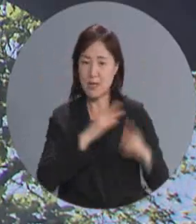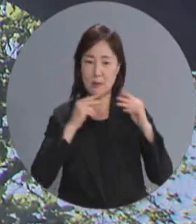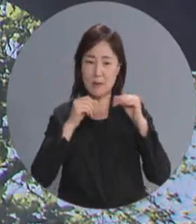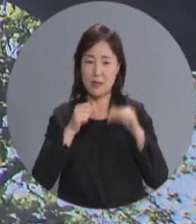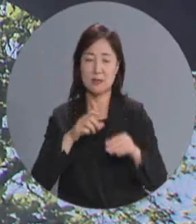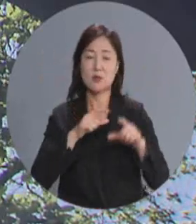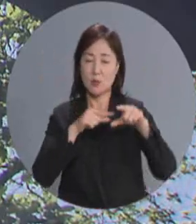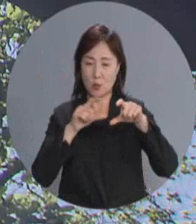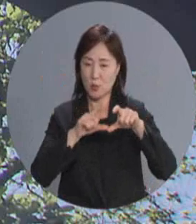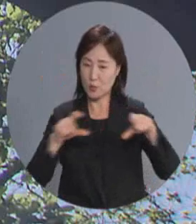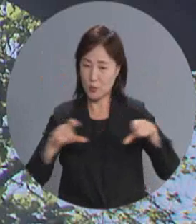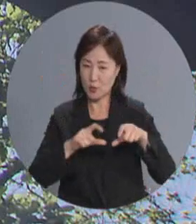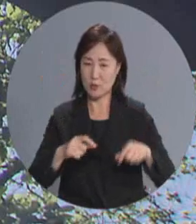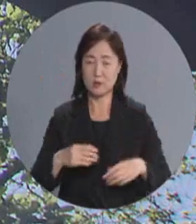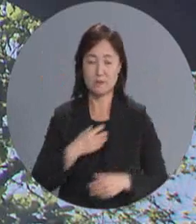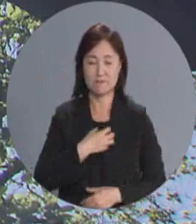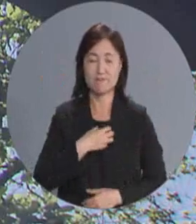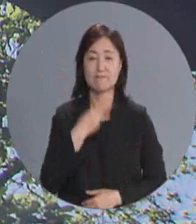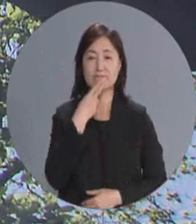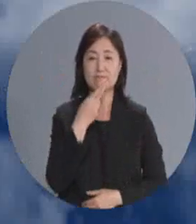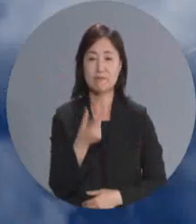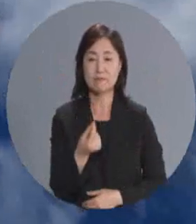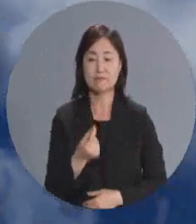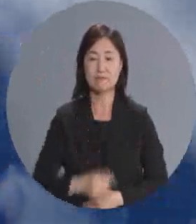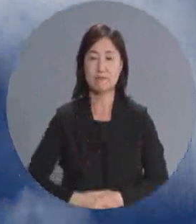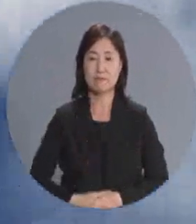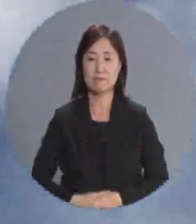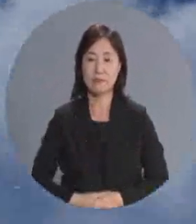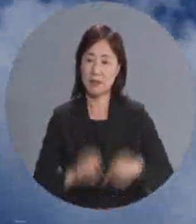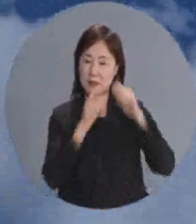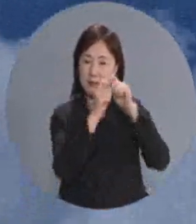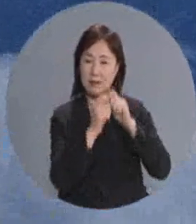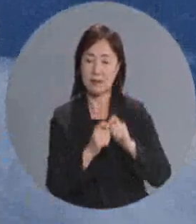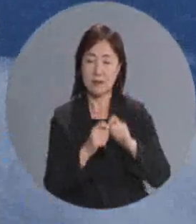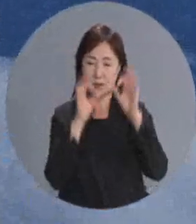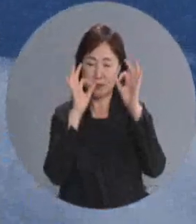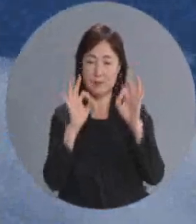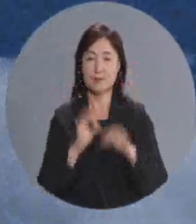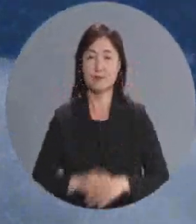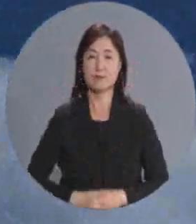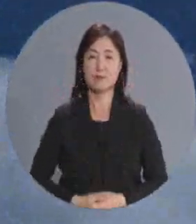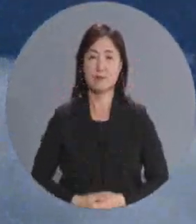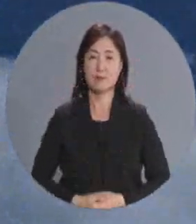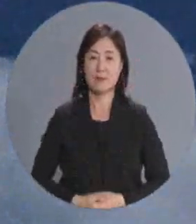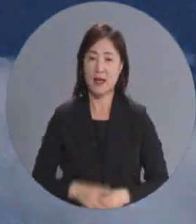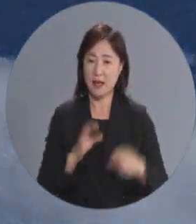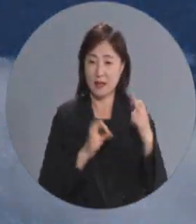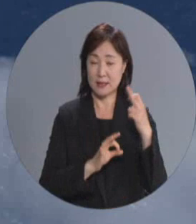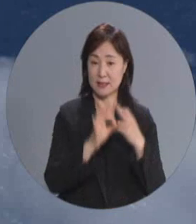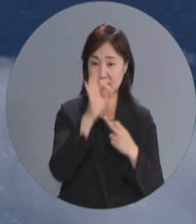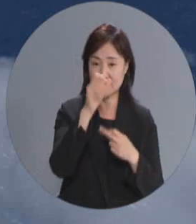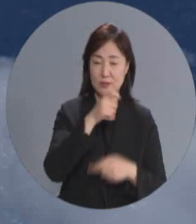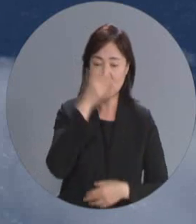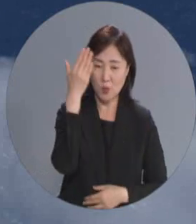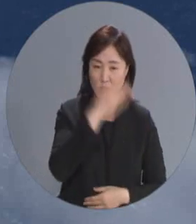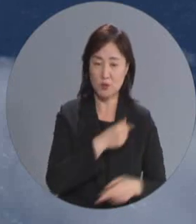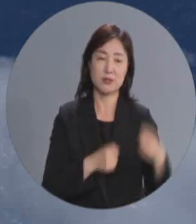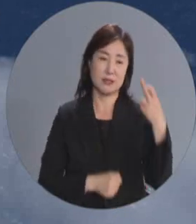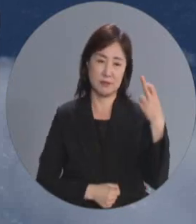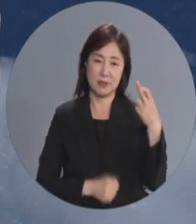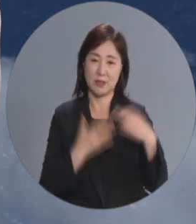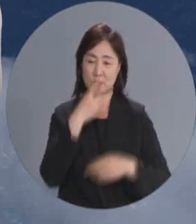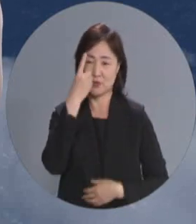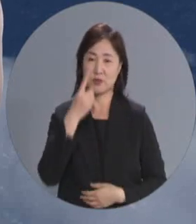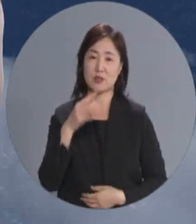보이며 먼지 걱정도 없겠습니다 자세한 내일 지역별 기온 보겠습니다 아침 기온은 여수가 12도